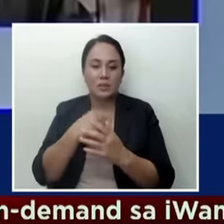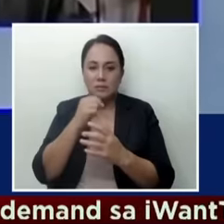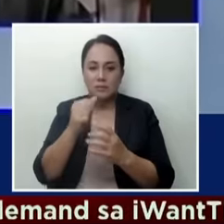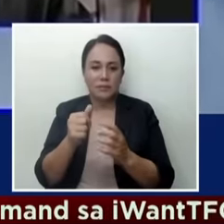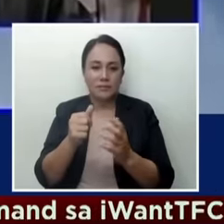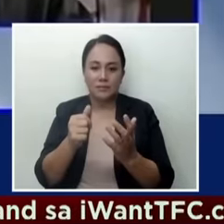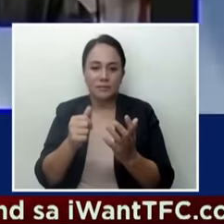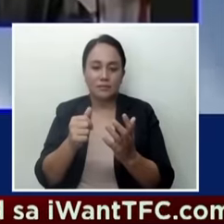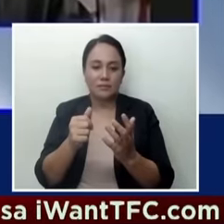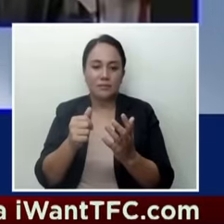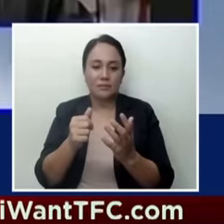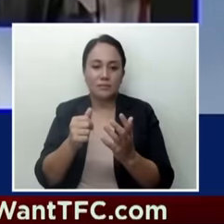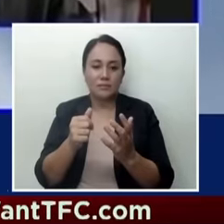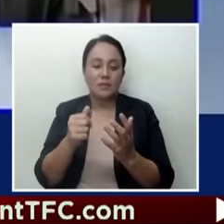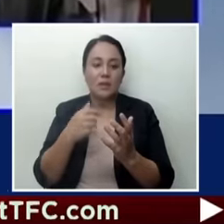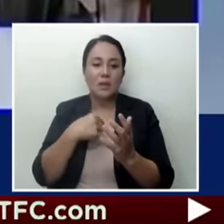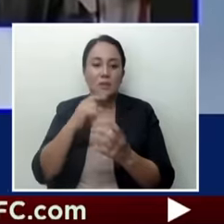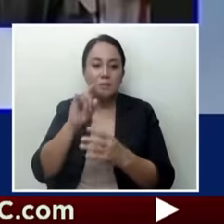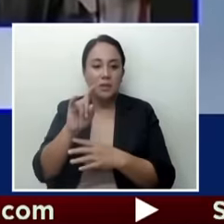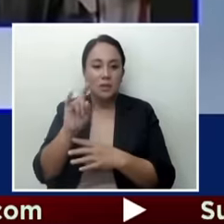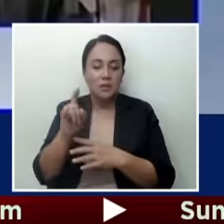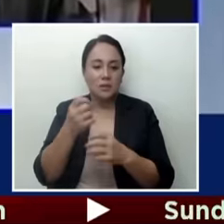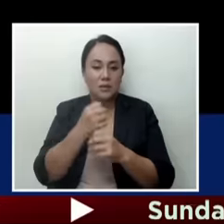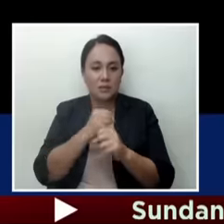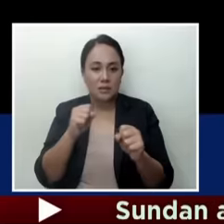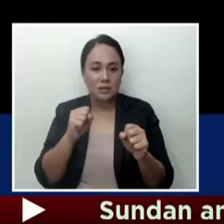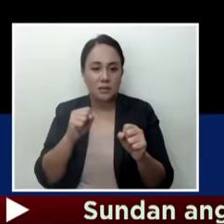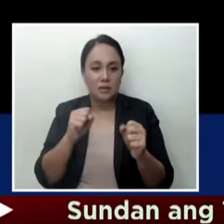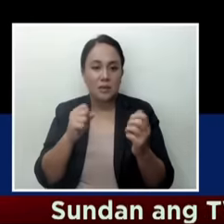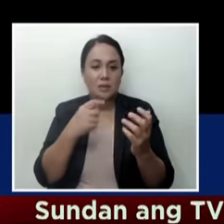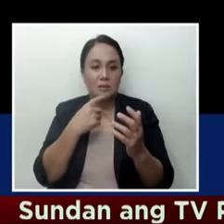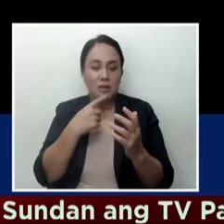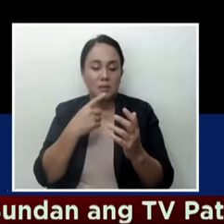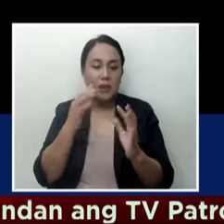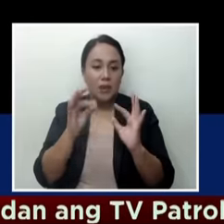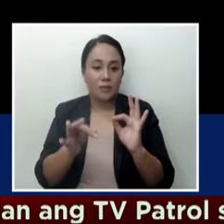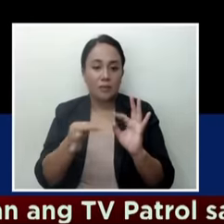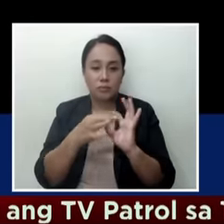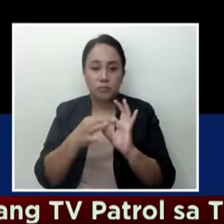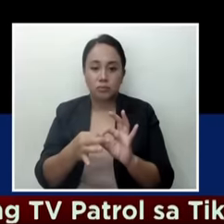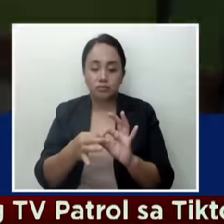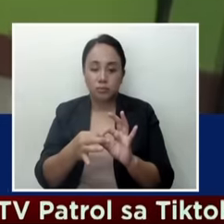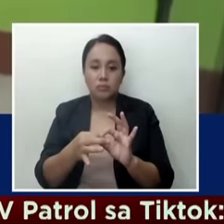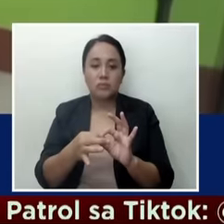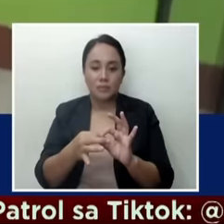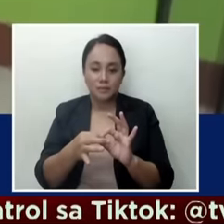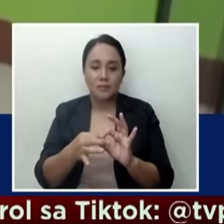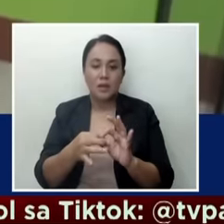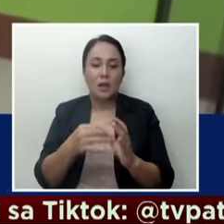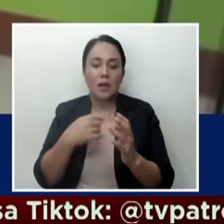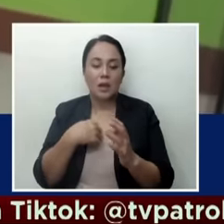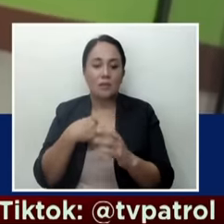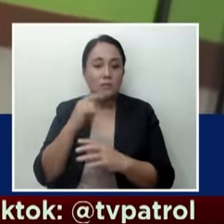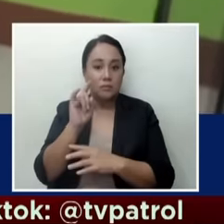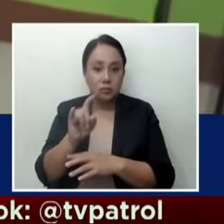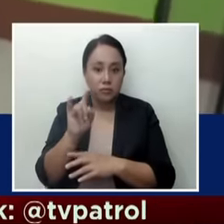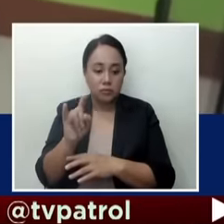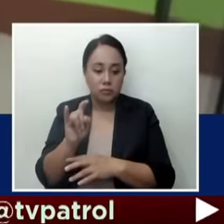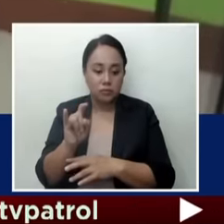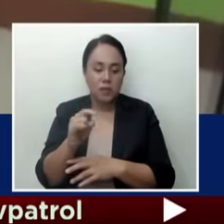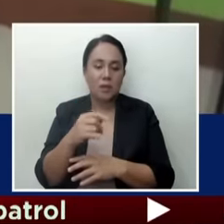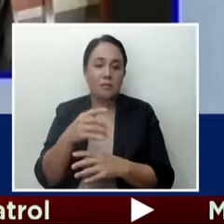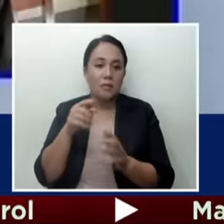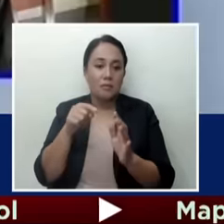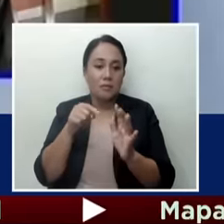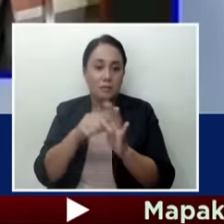Presidential Task Force on Media Security o PTFOMS kung may kinalaman sa trabaho ni Humalon bilang mamamahayag ang pagpatay sa